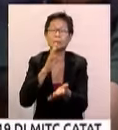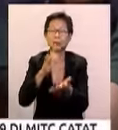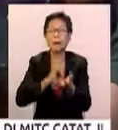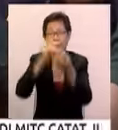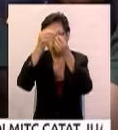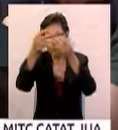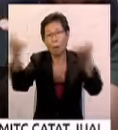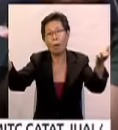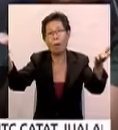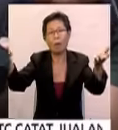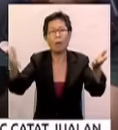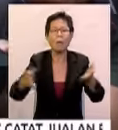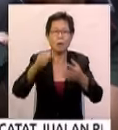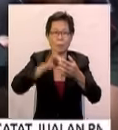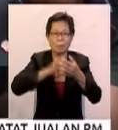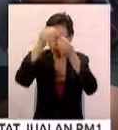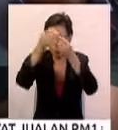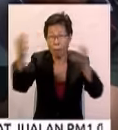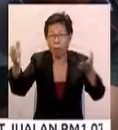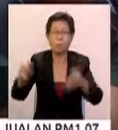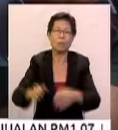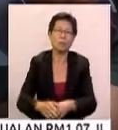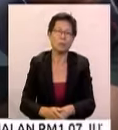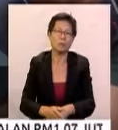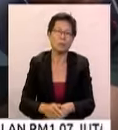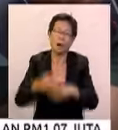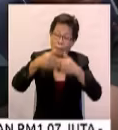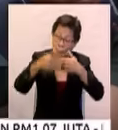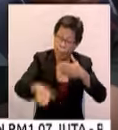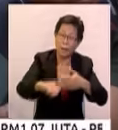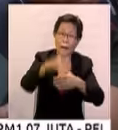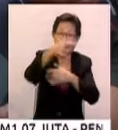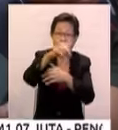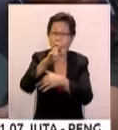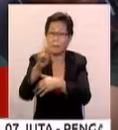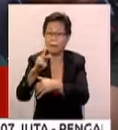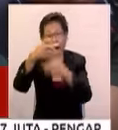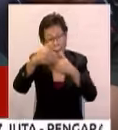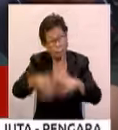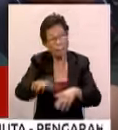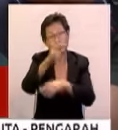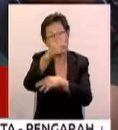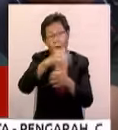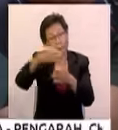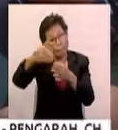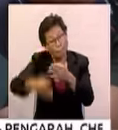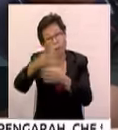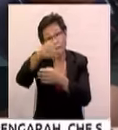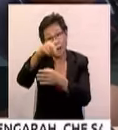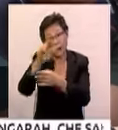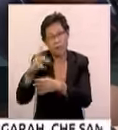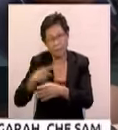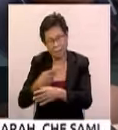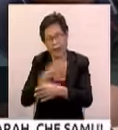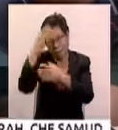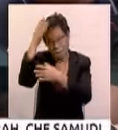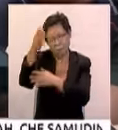memberitahu kepada pengurus, saya akan beri selepas PRK ini, kita akan beritahu